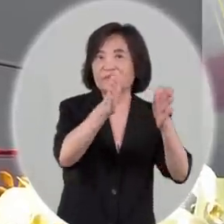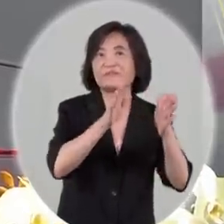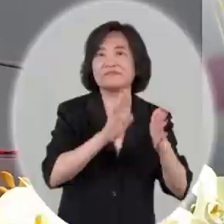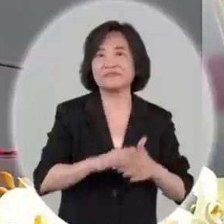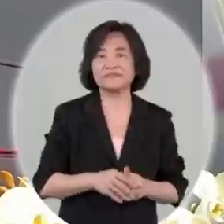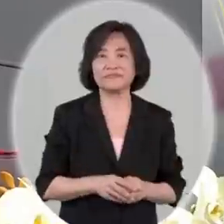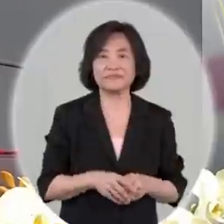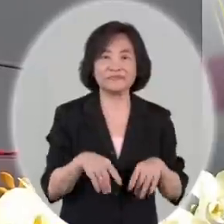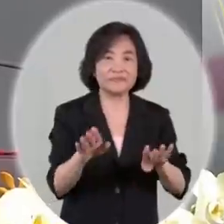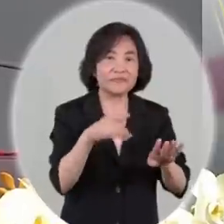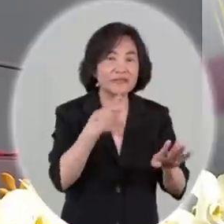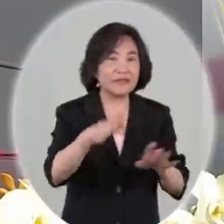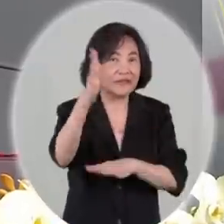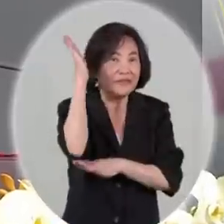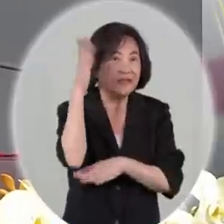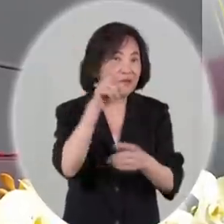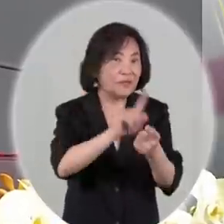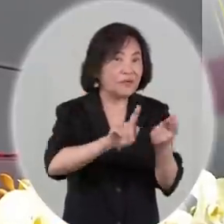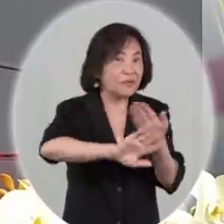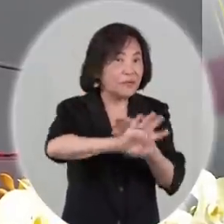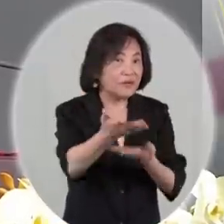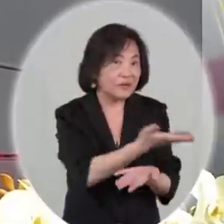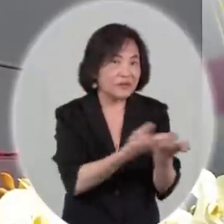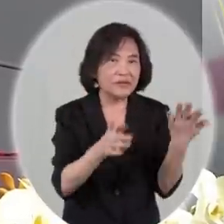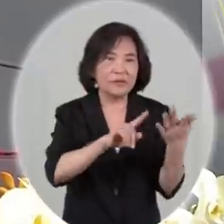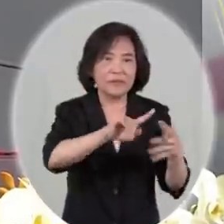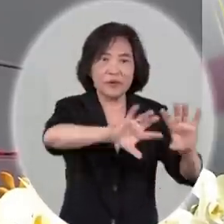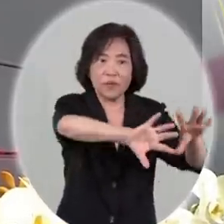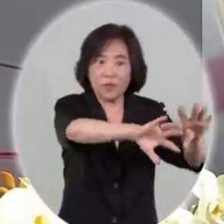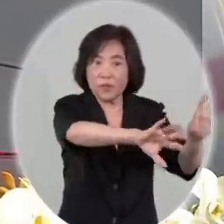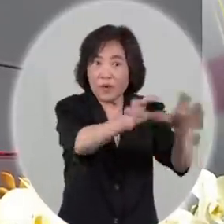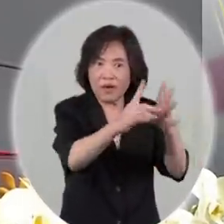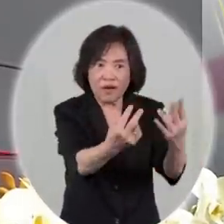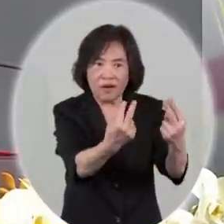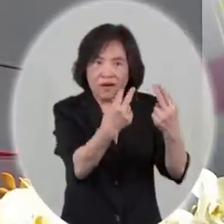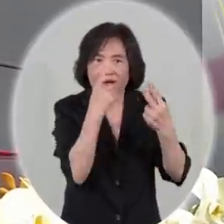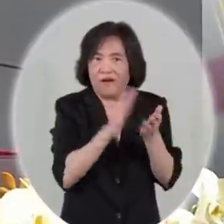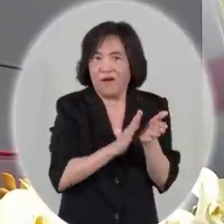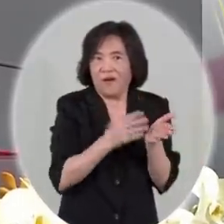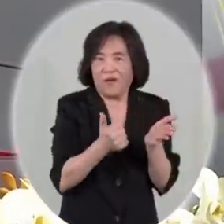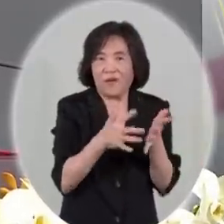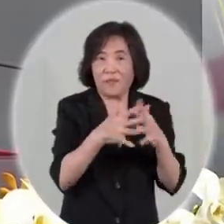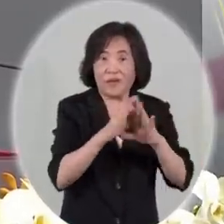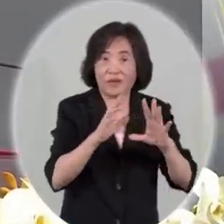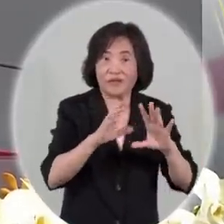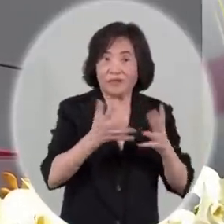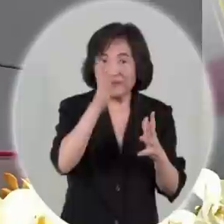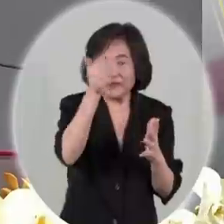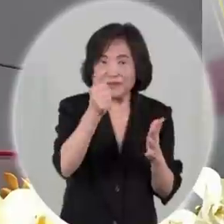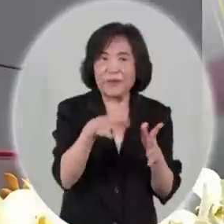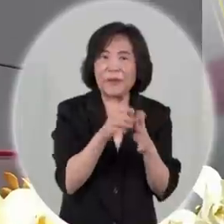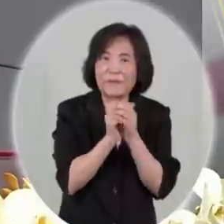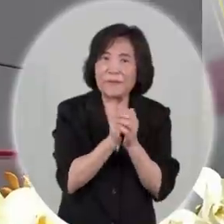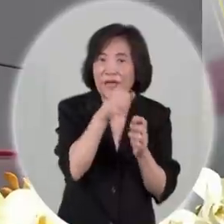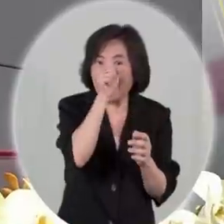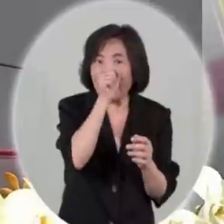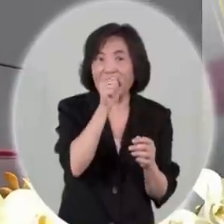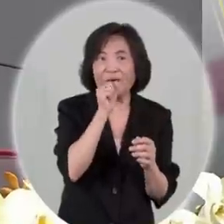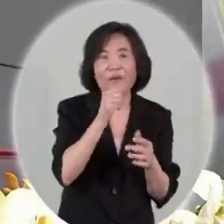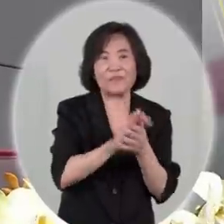面，政府外交工作普遍获得国际支持，美国总统拜登好友前参议员陶